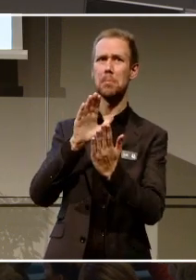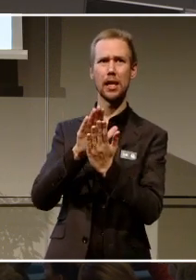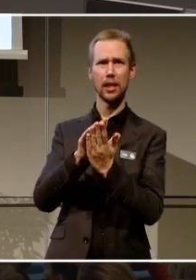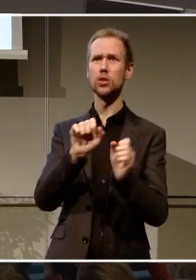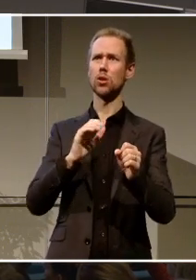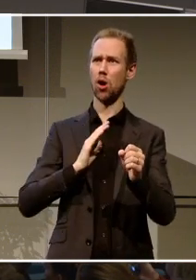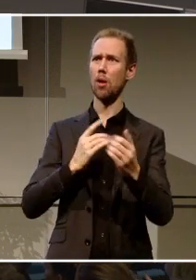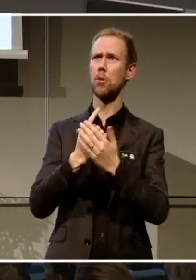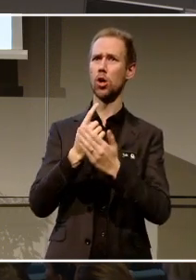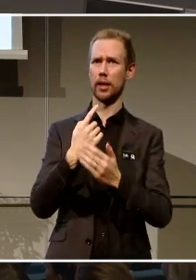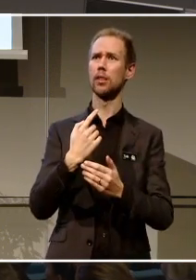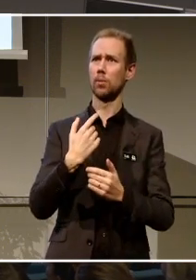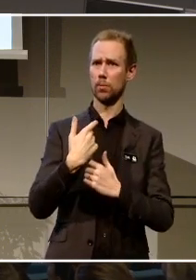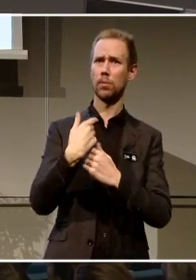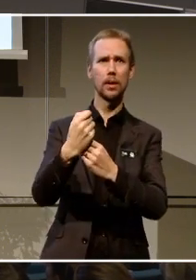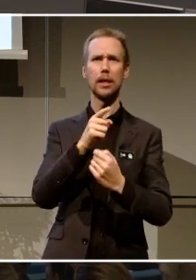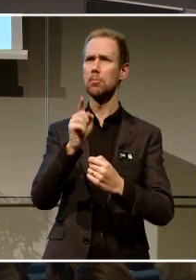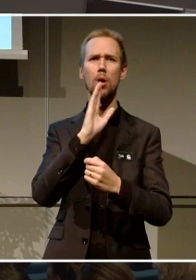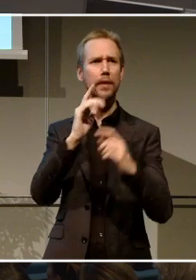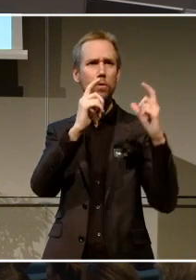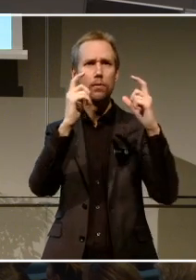Ni behöver inte fota för fullt.